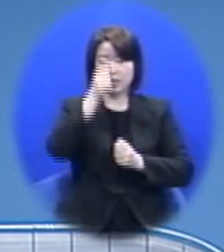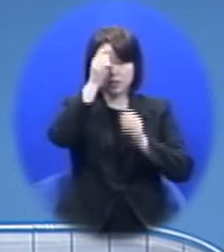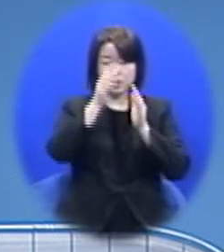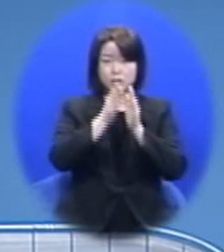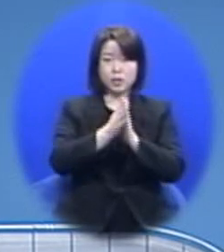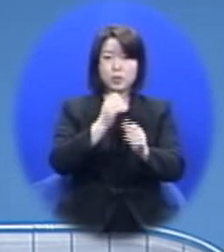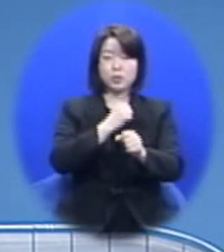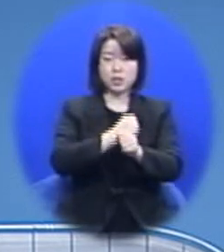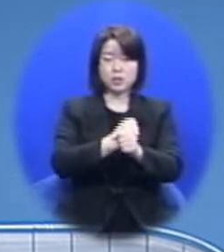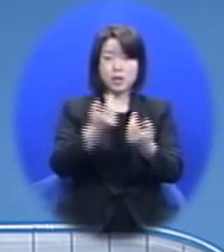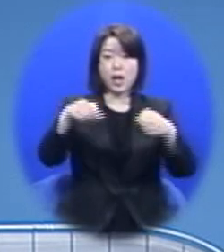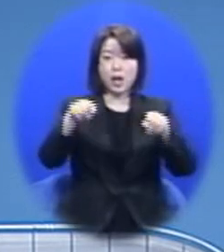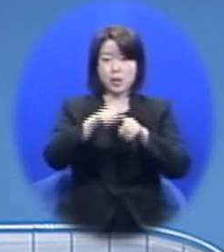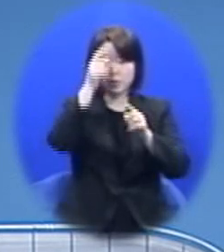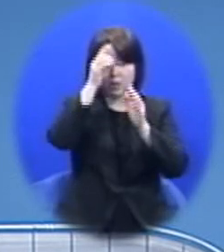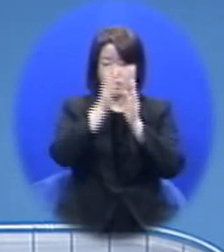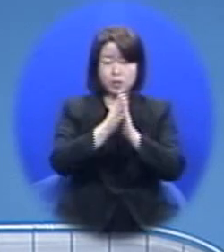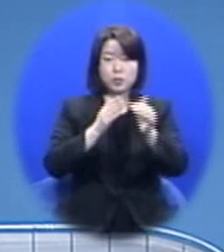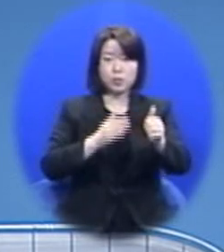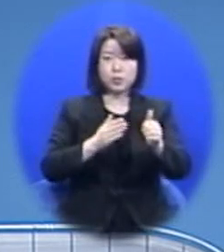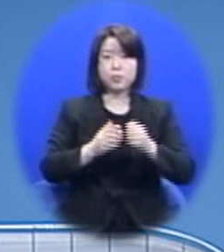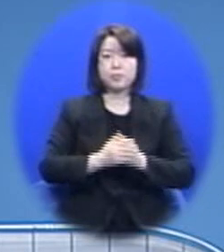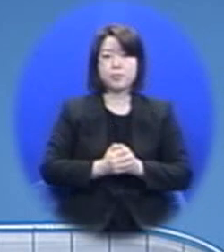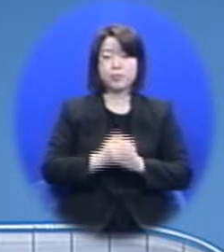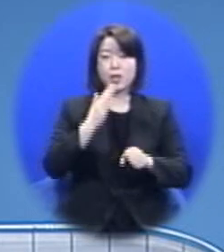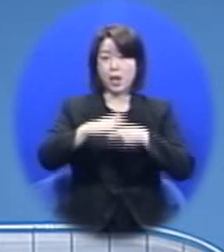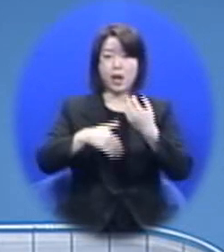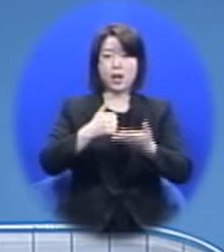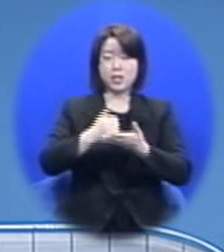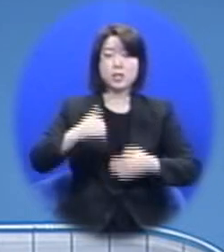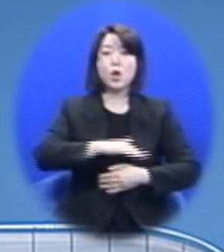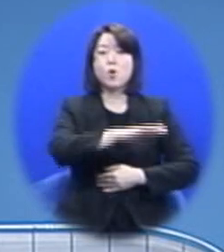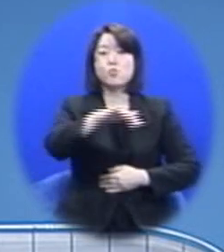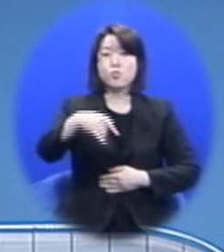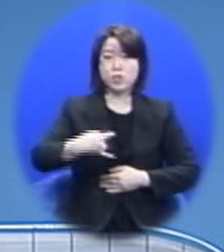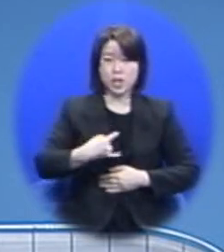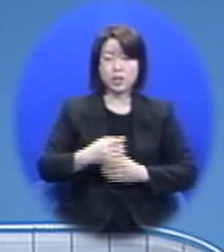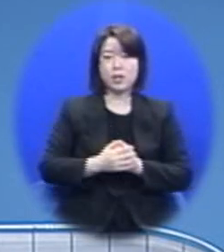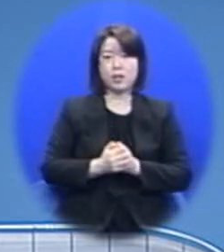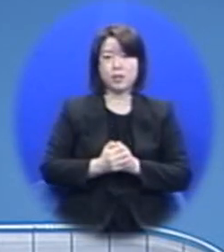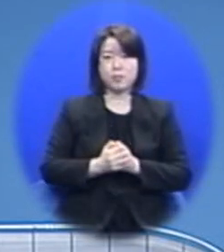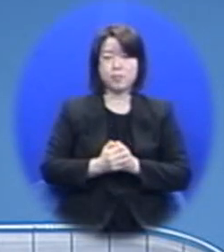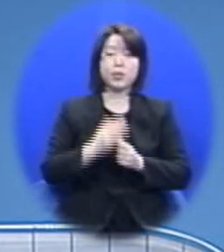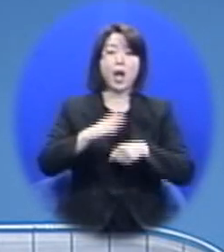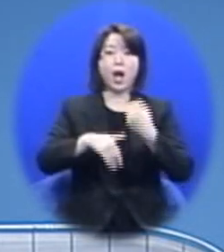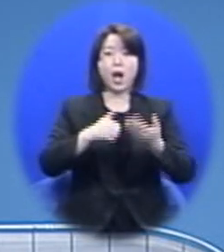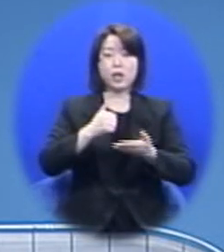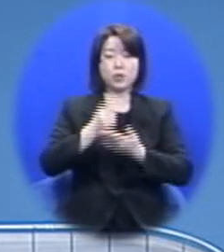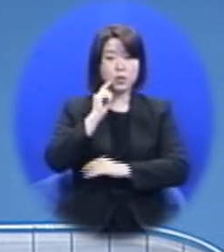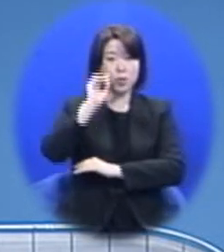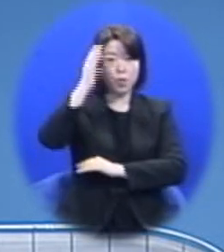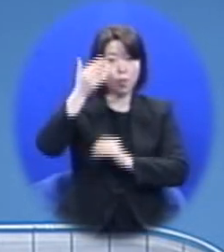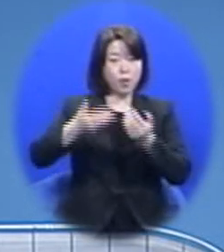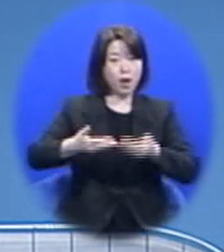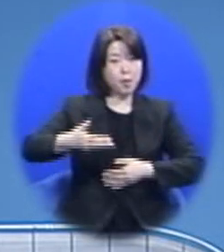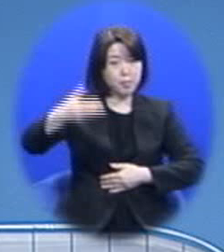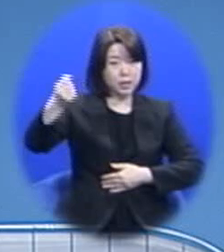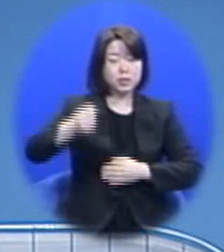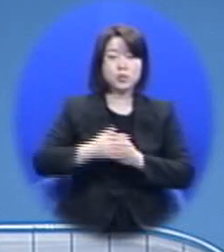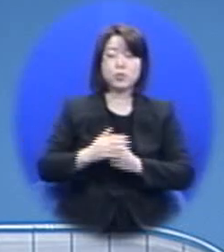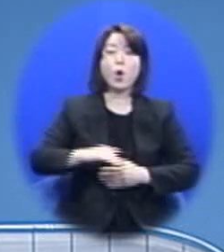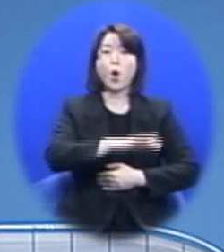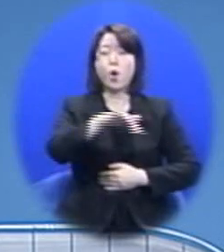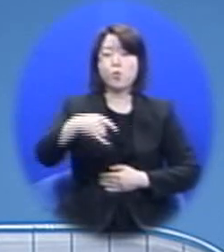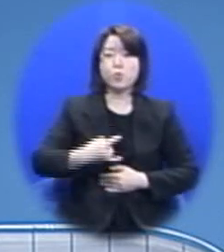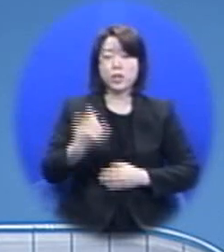기도합시다. 우리 다 같이 기도하겠습니다. 하나님, 우리에게 하나님께서 영광을 받으시고 그리고 우리에게